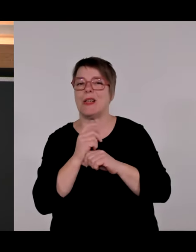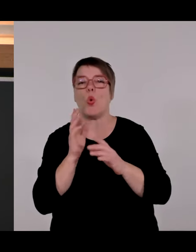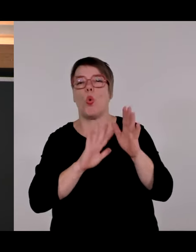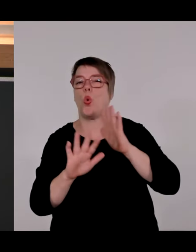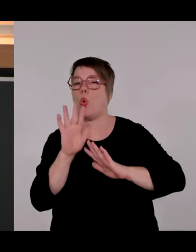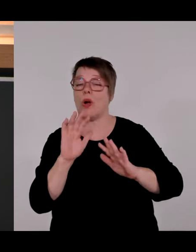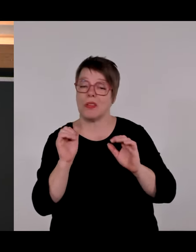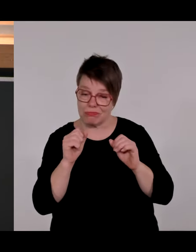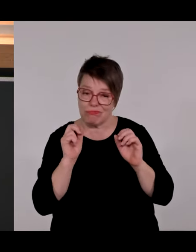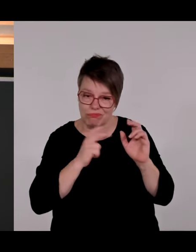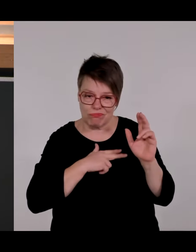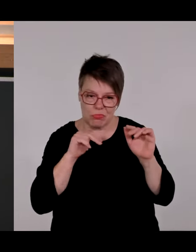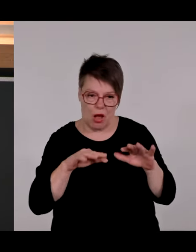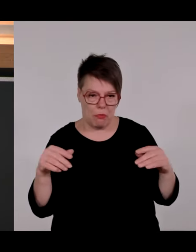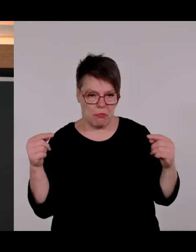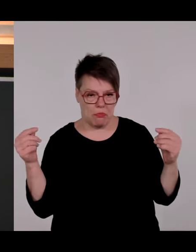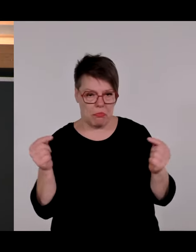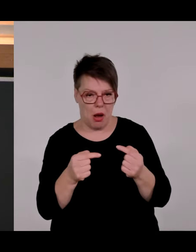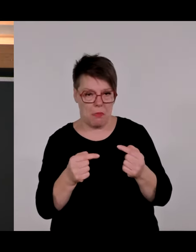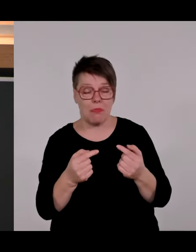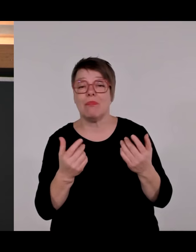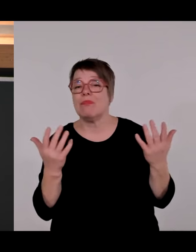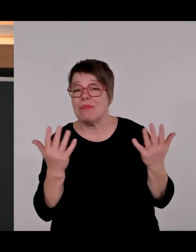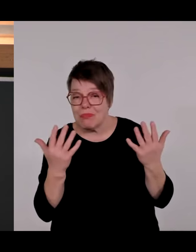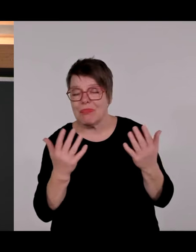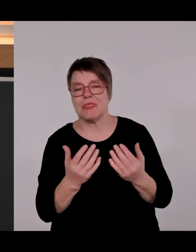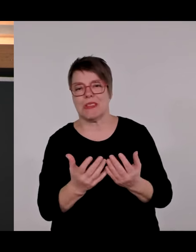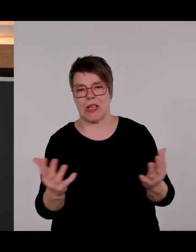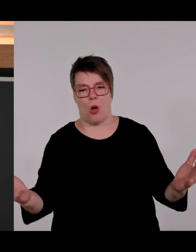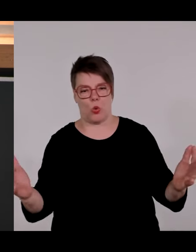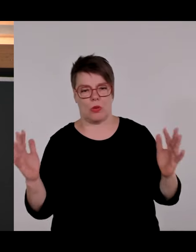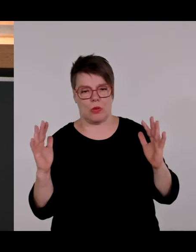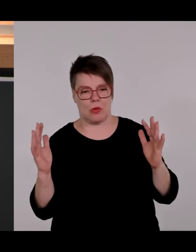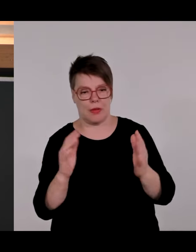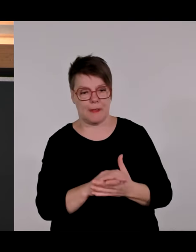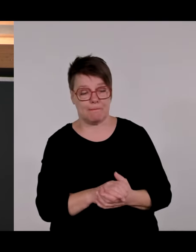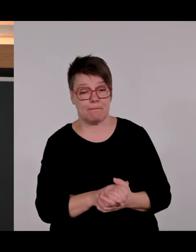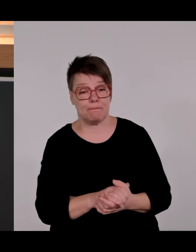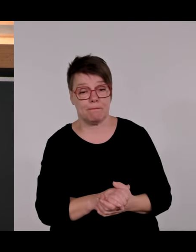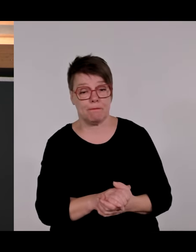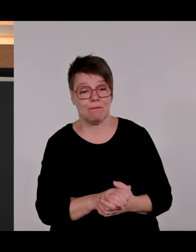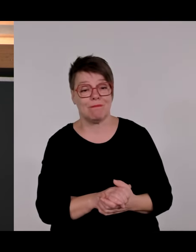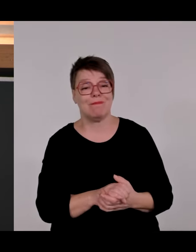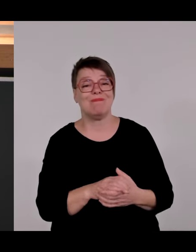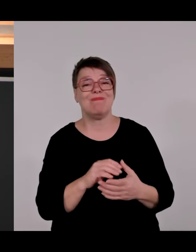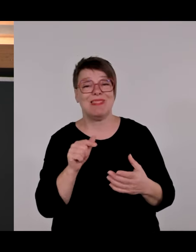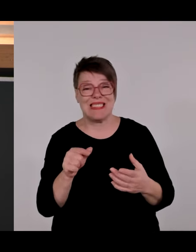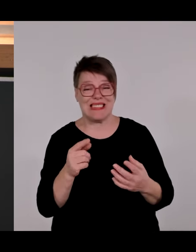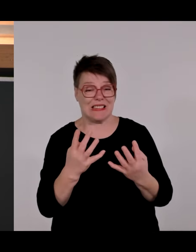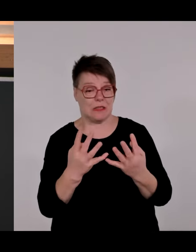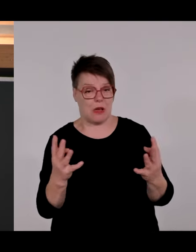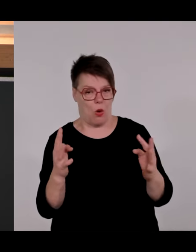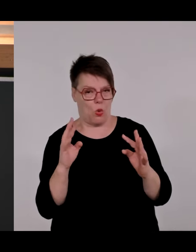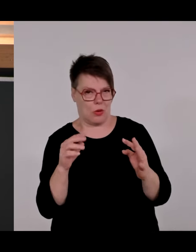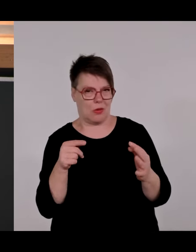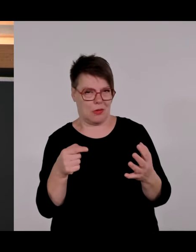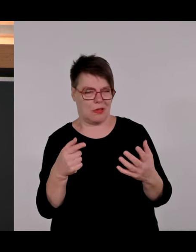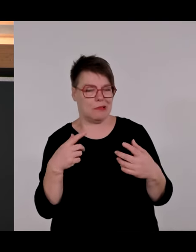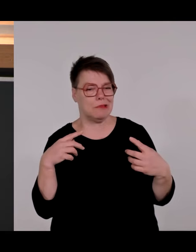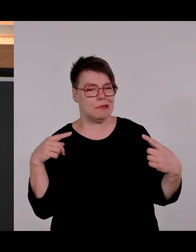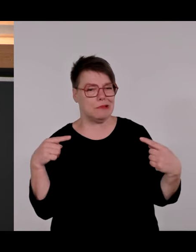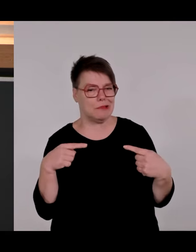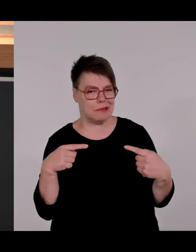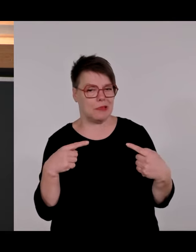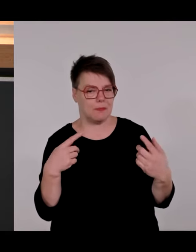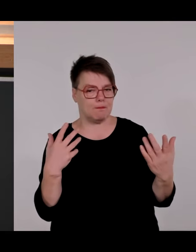großen Einigkeit in vielen anderen Punkten und dass wir die Situation im Görlitzer Park endlich anders in den Griff kriegen wollen, liebe Kolleginnen und